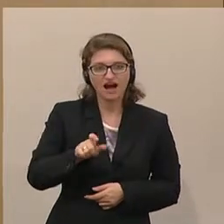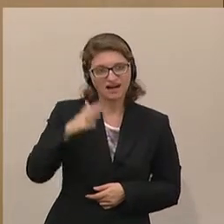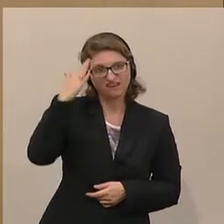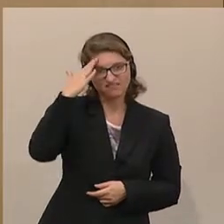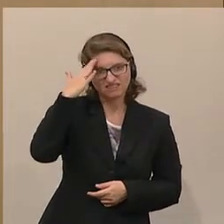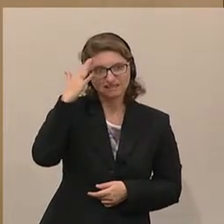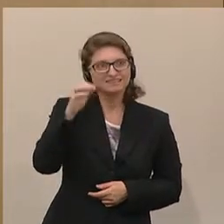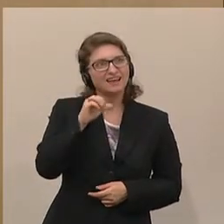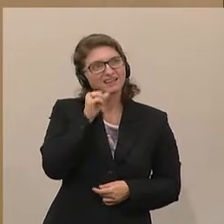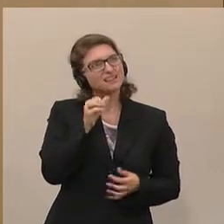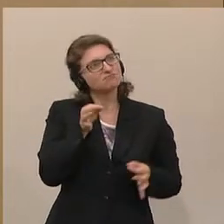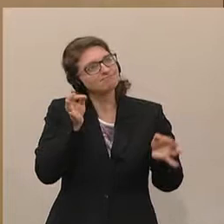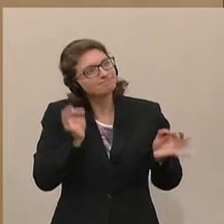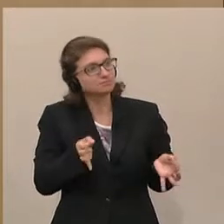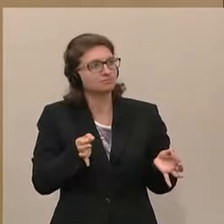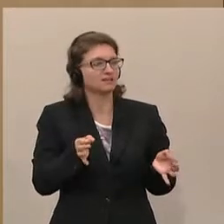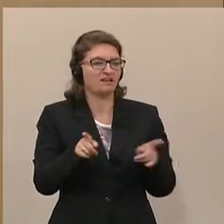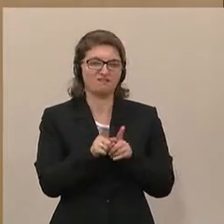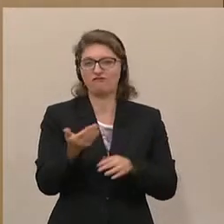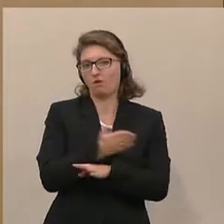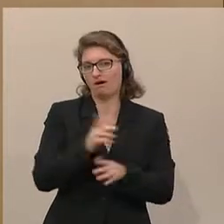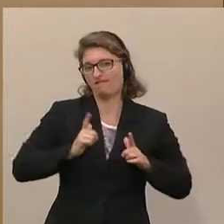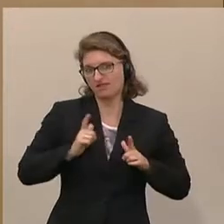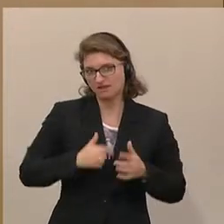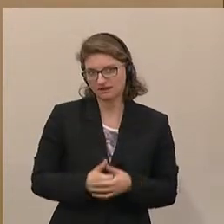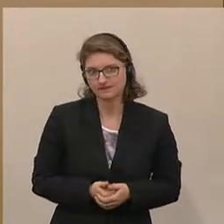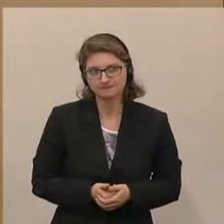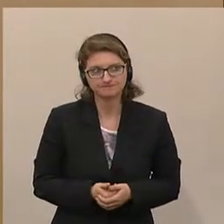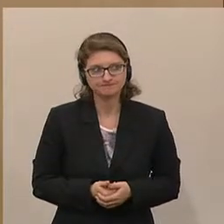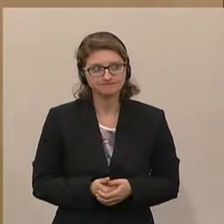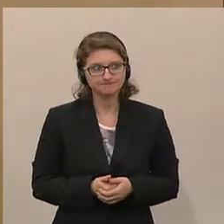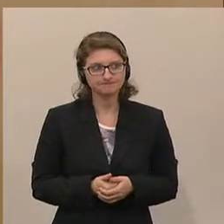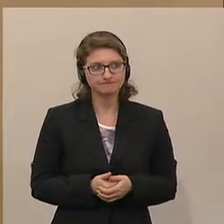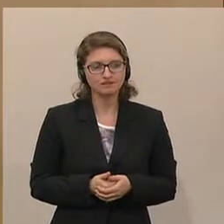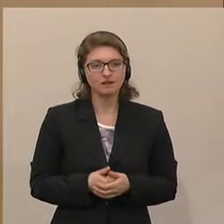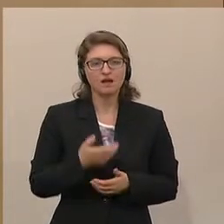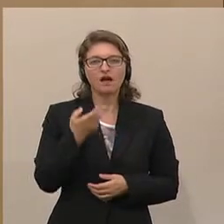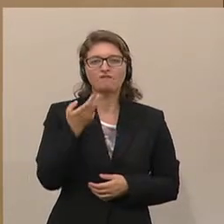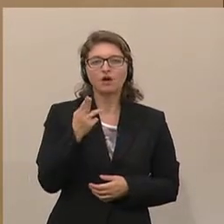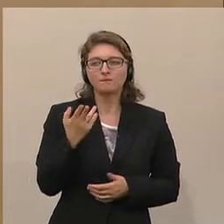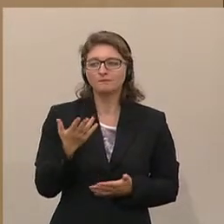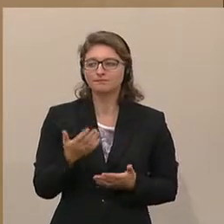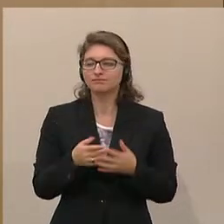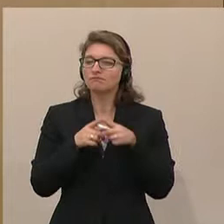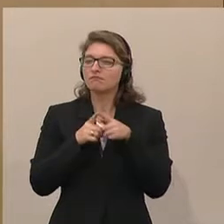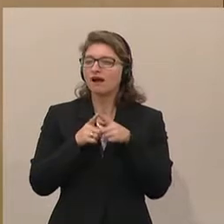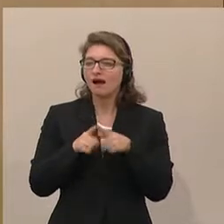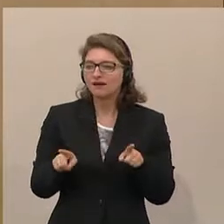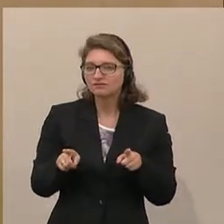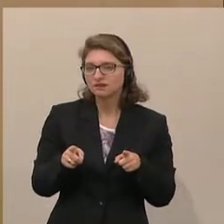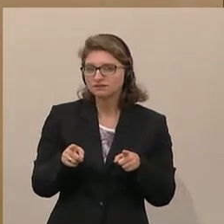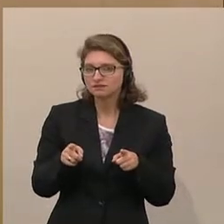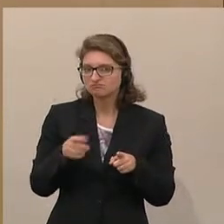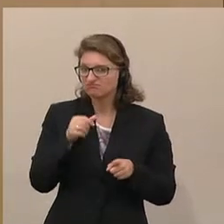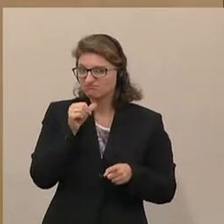dem Maß vorhanden ist, wie man das erwartet hätte. Denn anders wäre es wohl